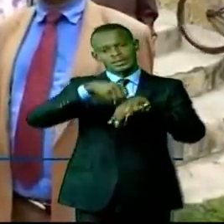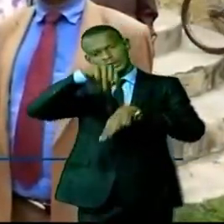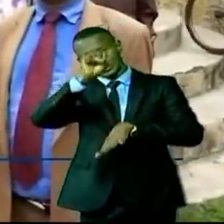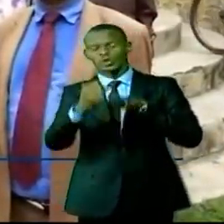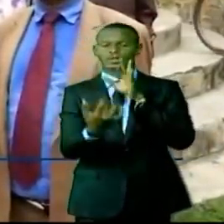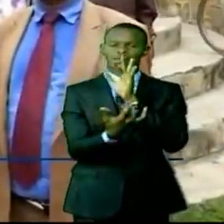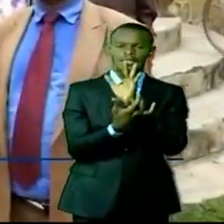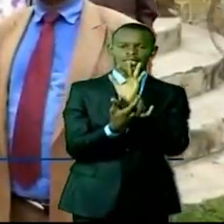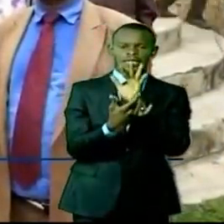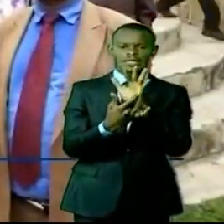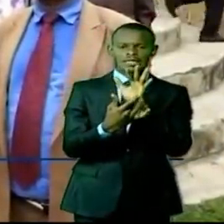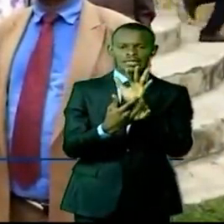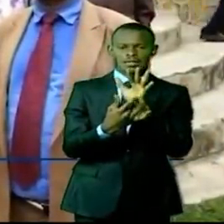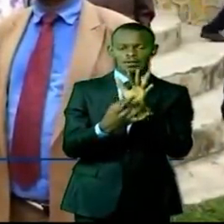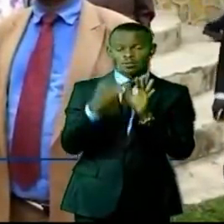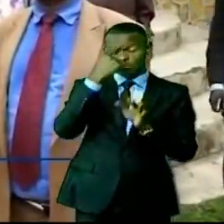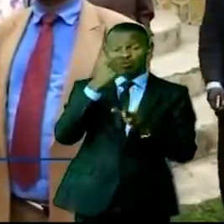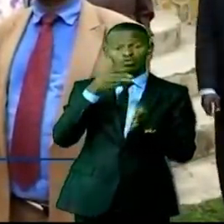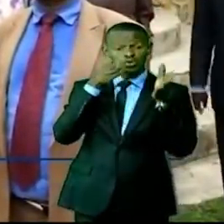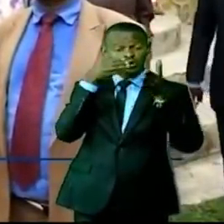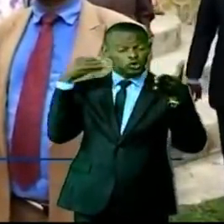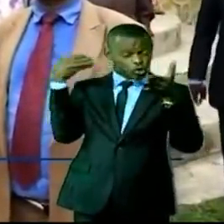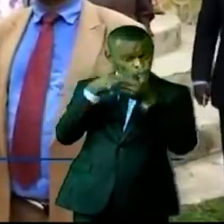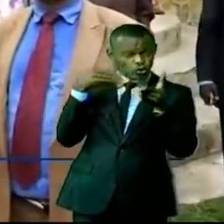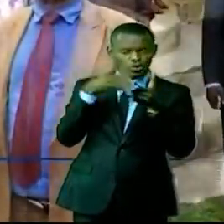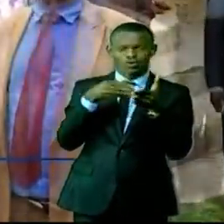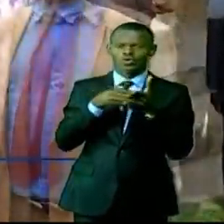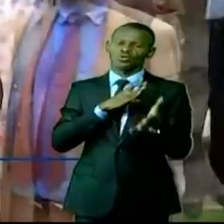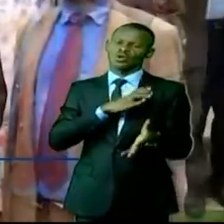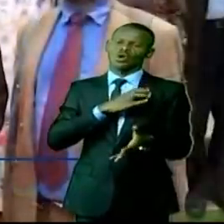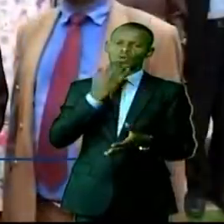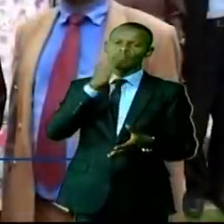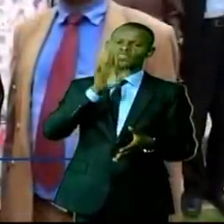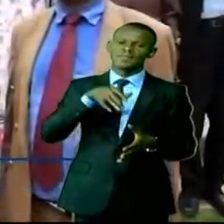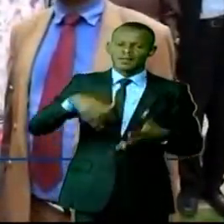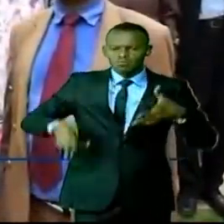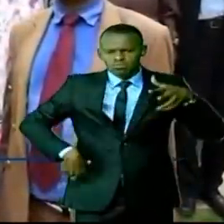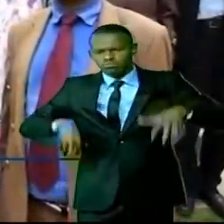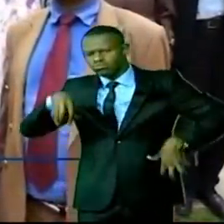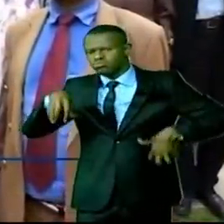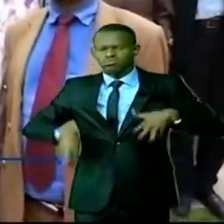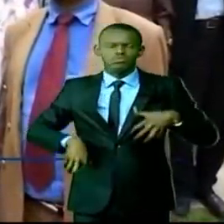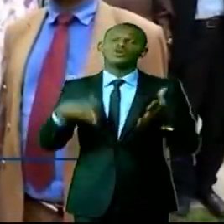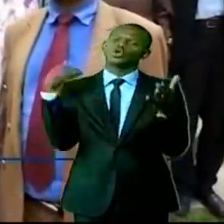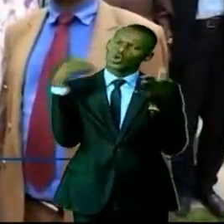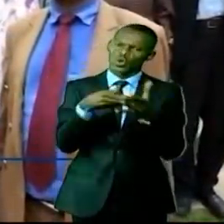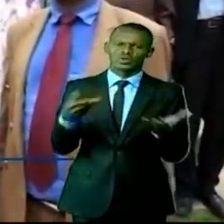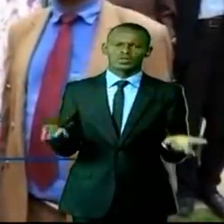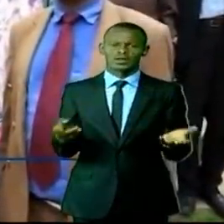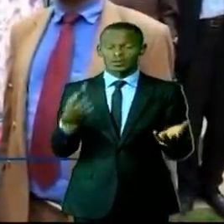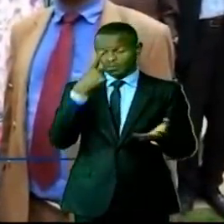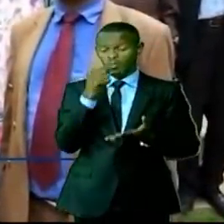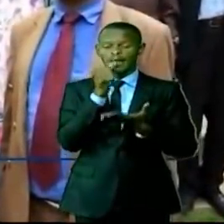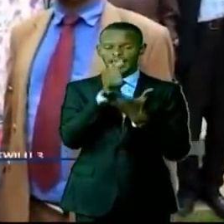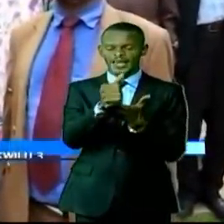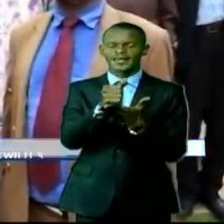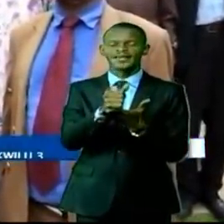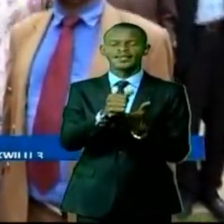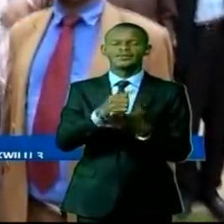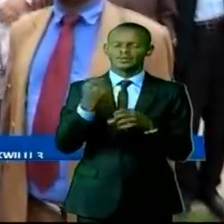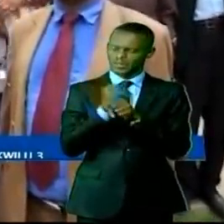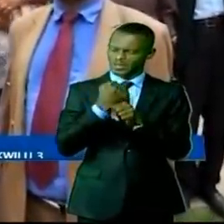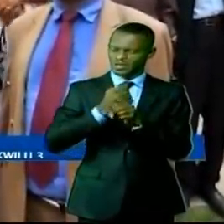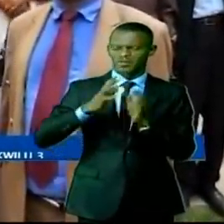contre les antivaleurs pour que nous puissions changer ensemble dans cette voie qui va nous amener vers